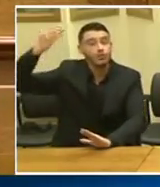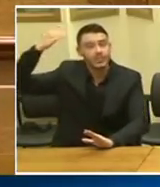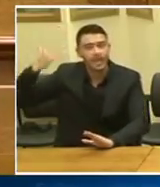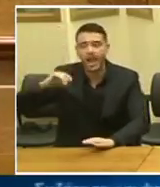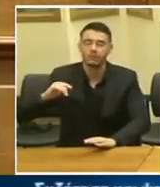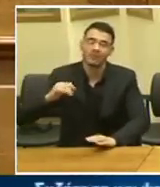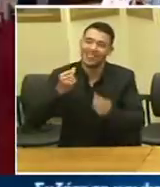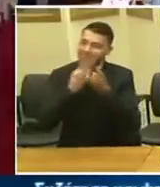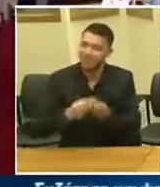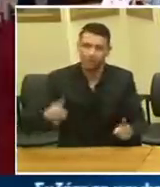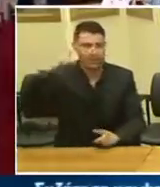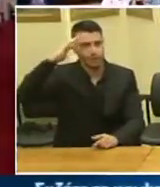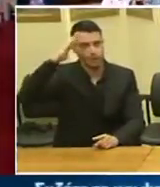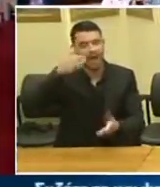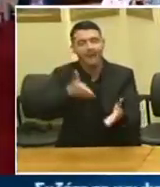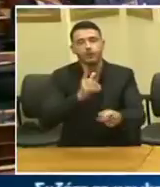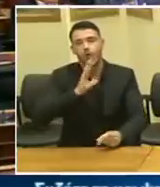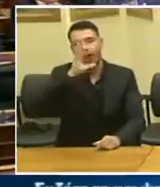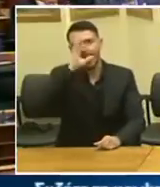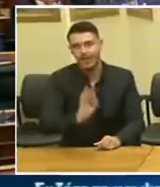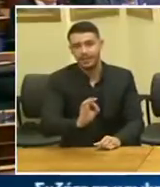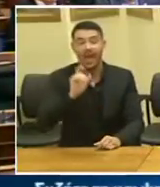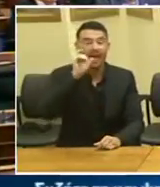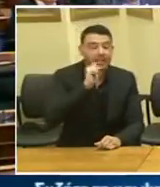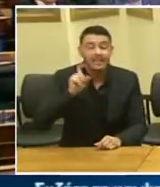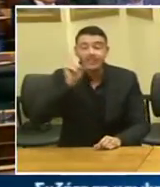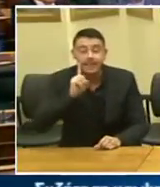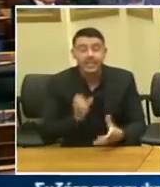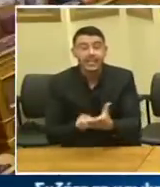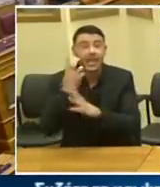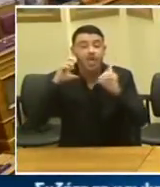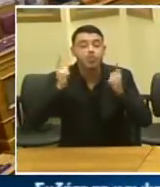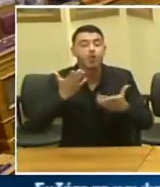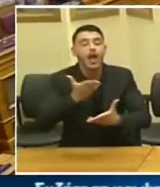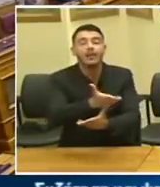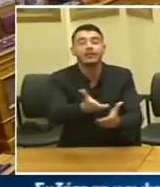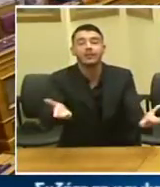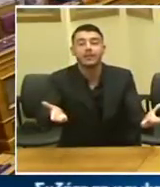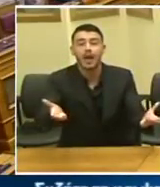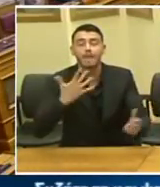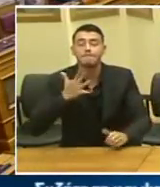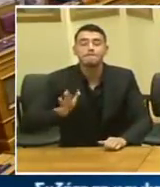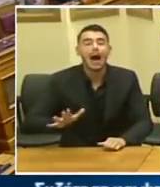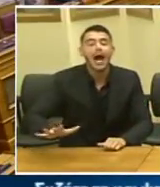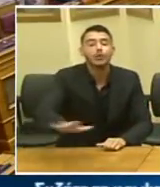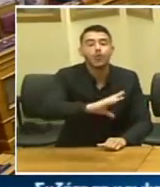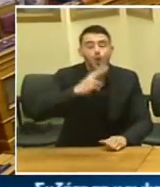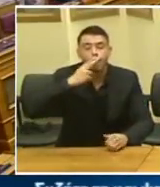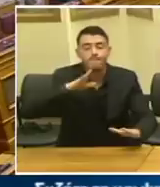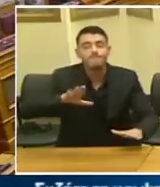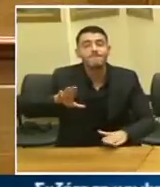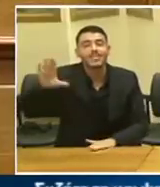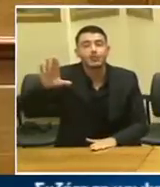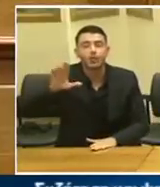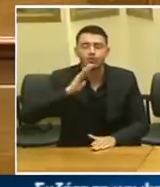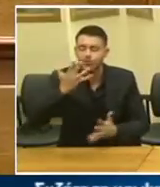ρόλο. Αυτή είναι η αλήθεια. Κυρίες και κύριοι της Νέας Δημοκρατίας, κυρίες και κύριοι, παντού, ο φασισμός παντού θα επιδιώκει. Όταν